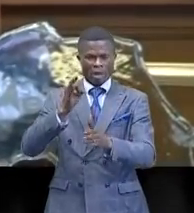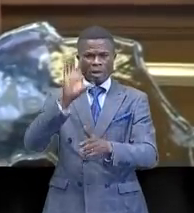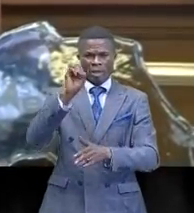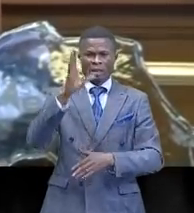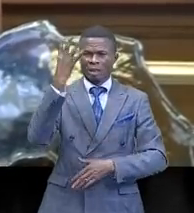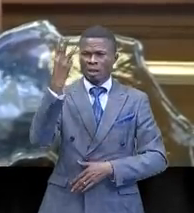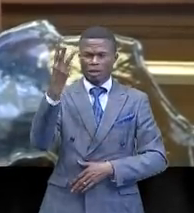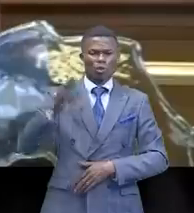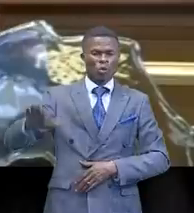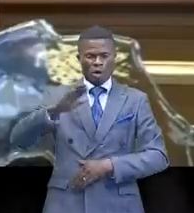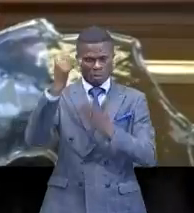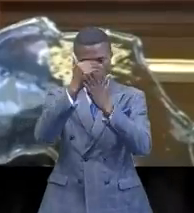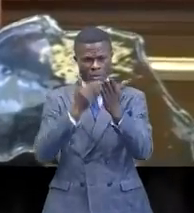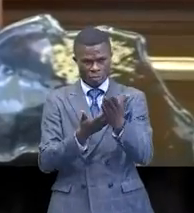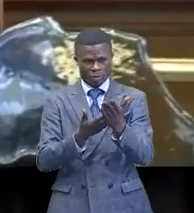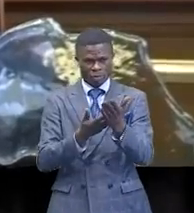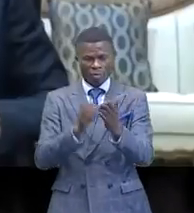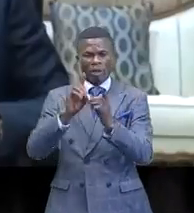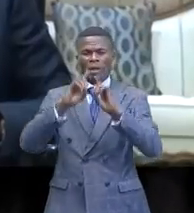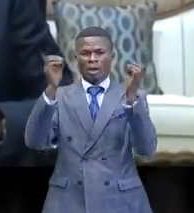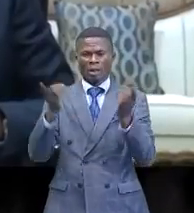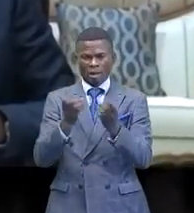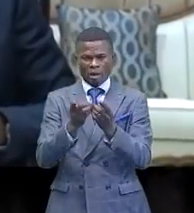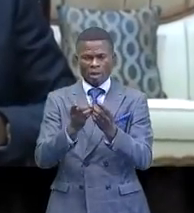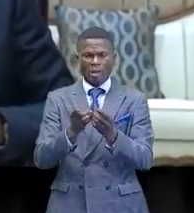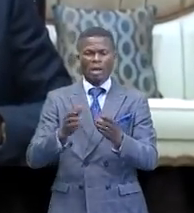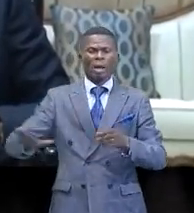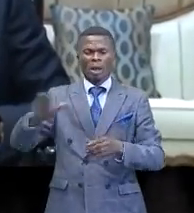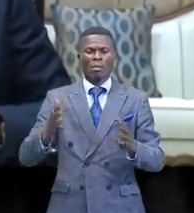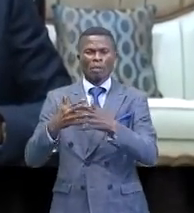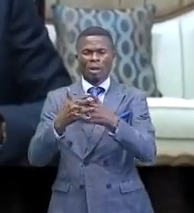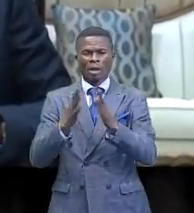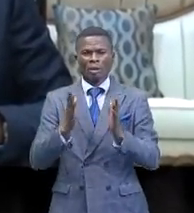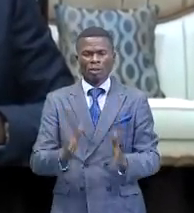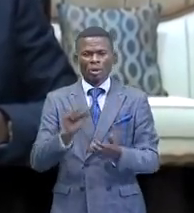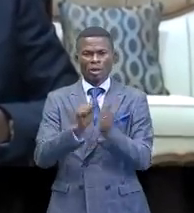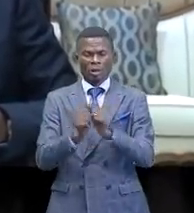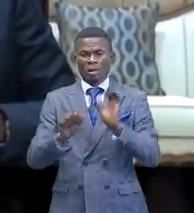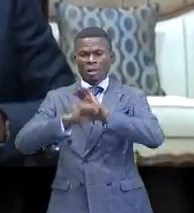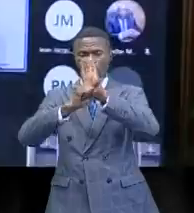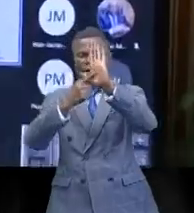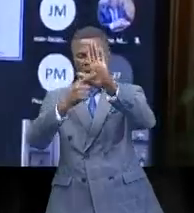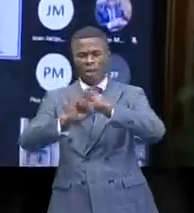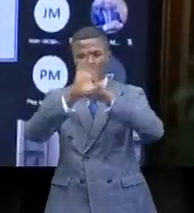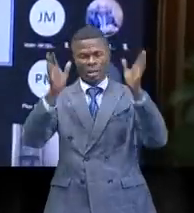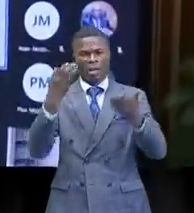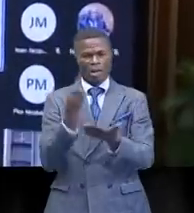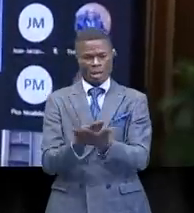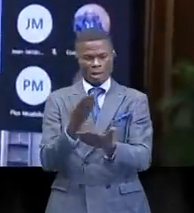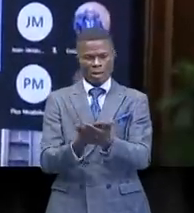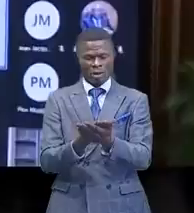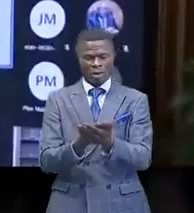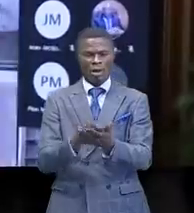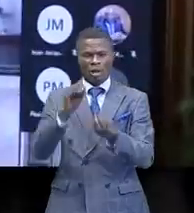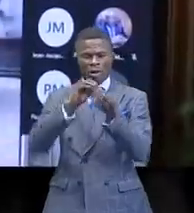53 pays africains classés par les départements d'État américains en matière de transparence budgétaire, avec comme